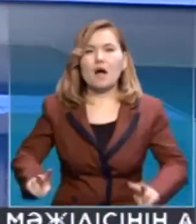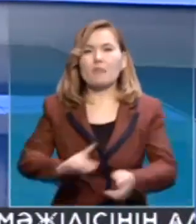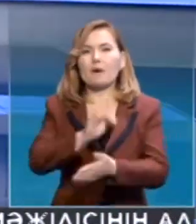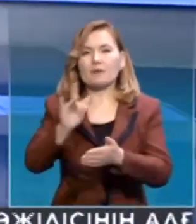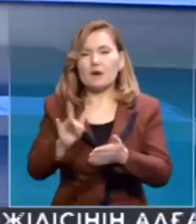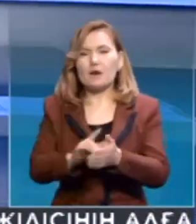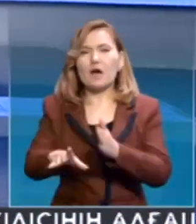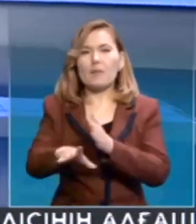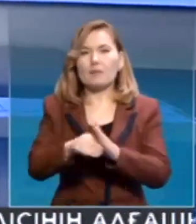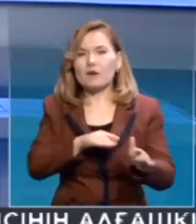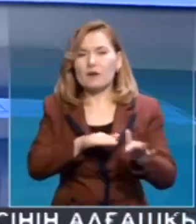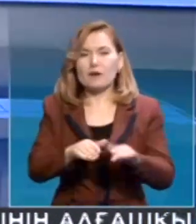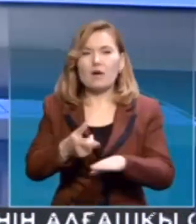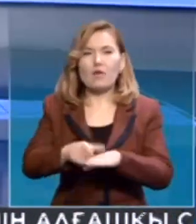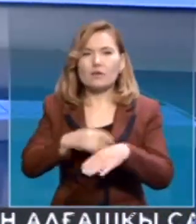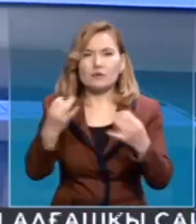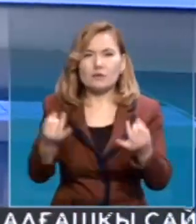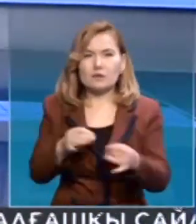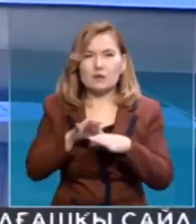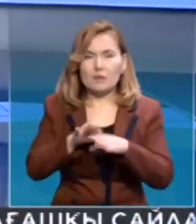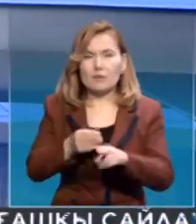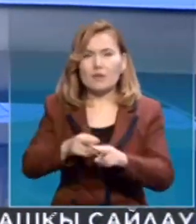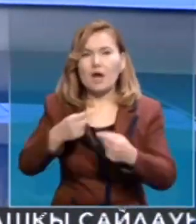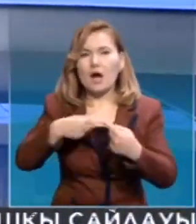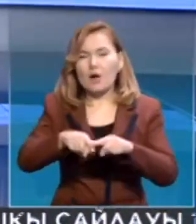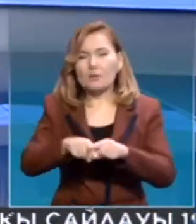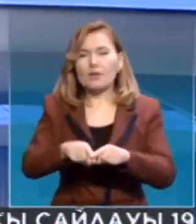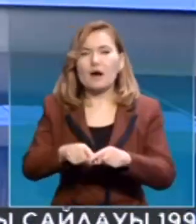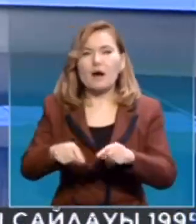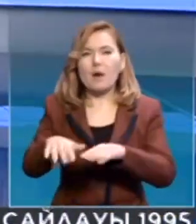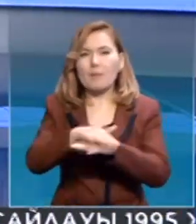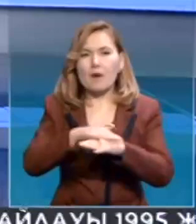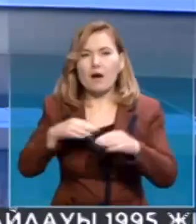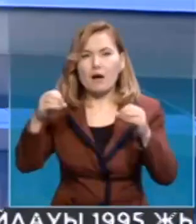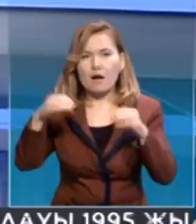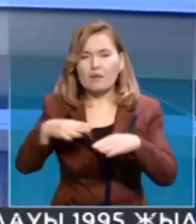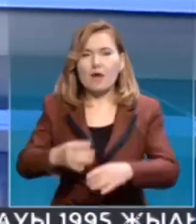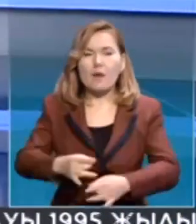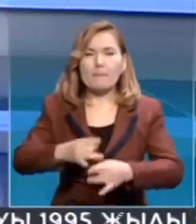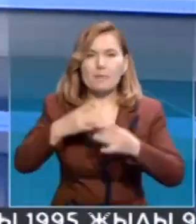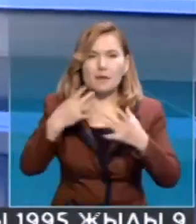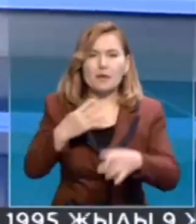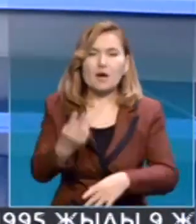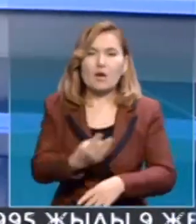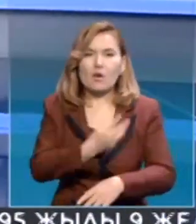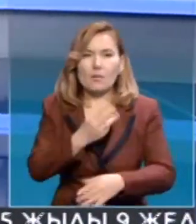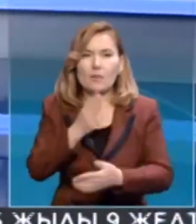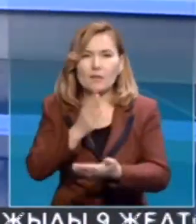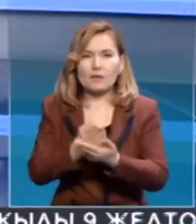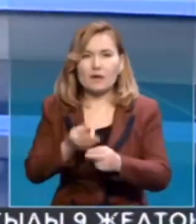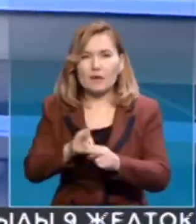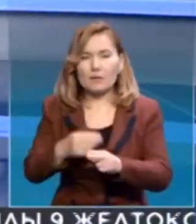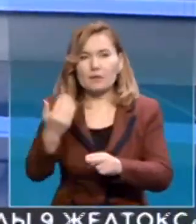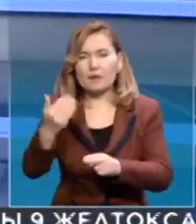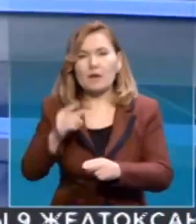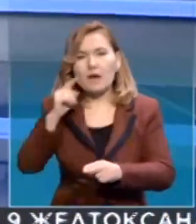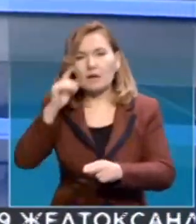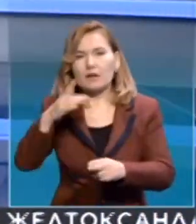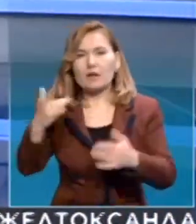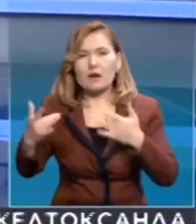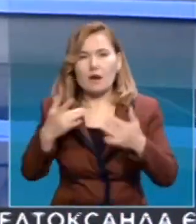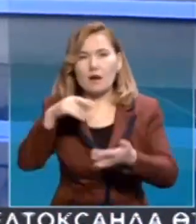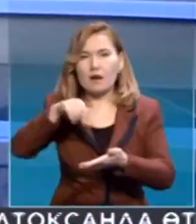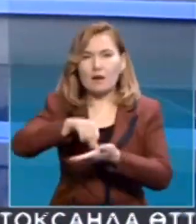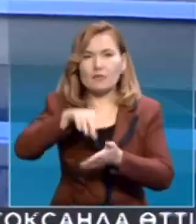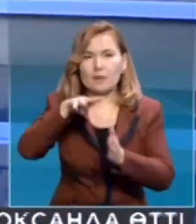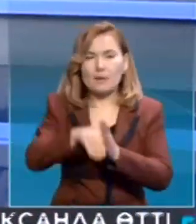Елордада да сайлау науқаны қыза түсті. Учаскелерге ағылған халықта мерекелік көңіл күй басым. Олардың ішінде танымал